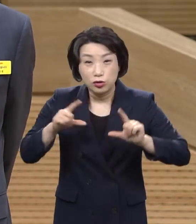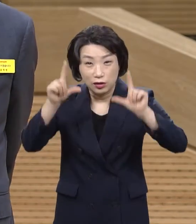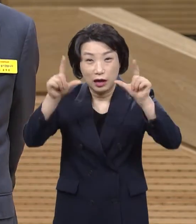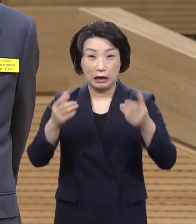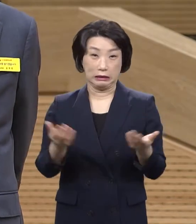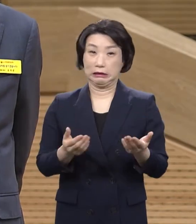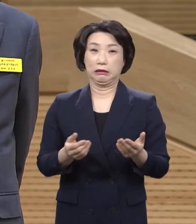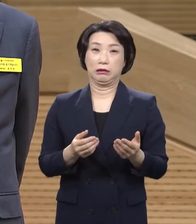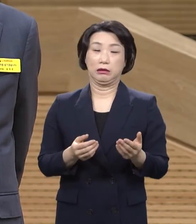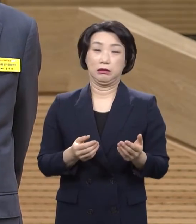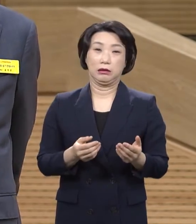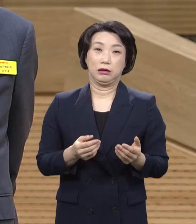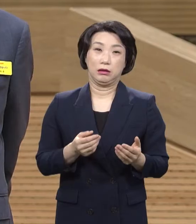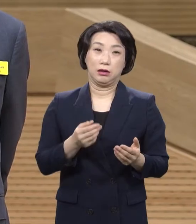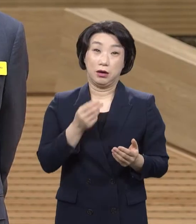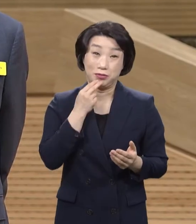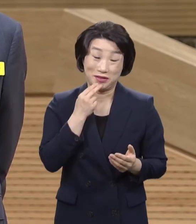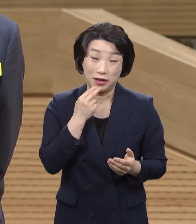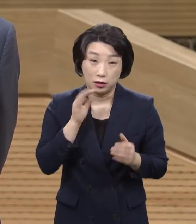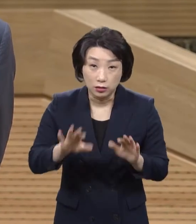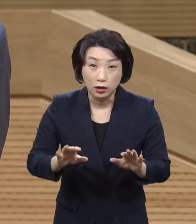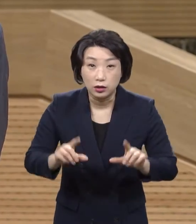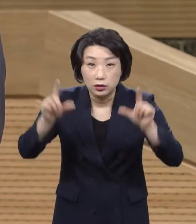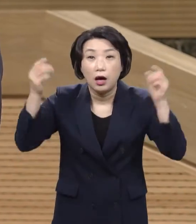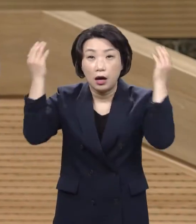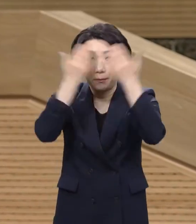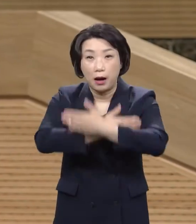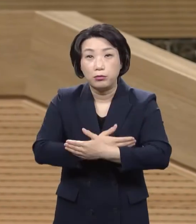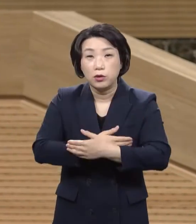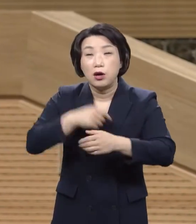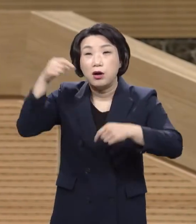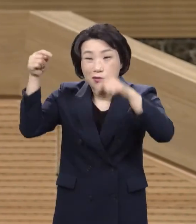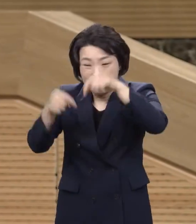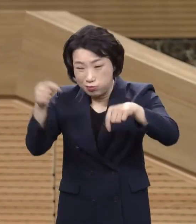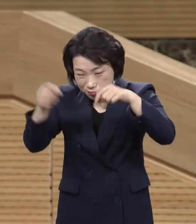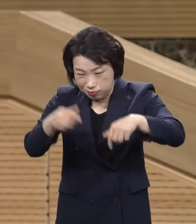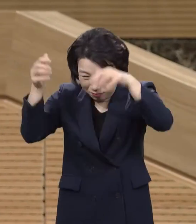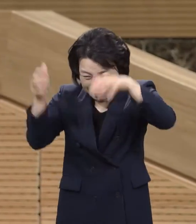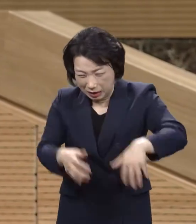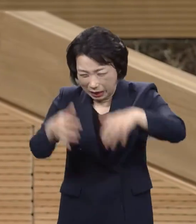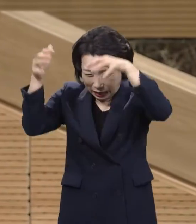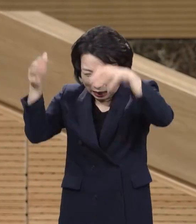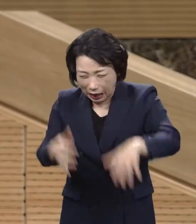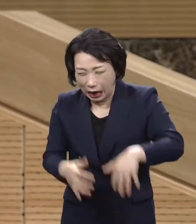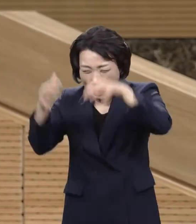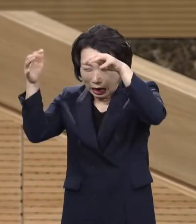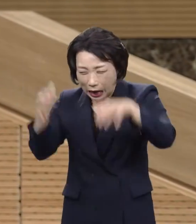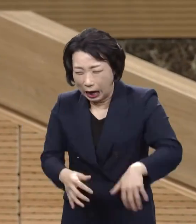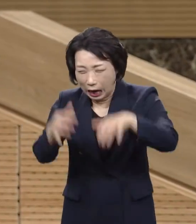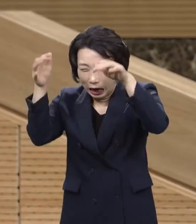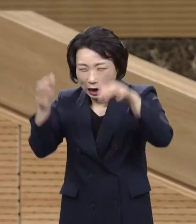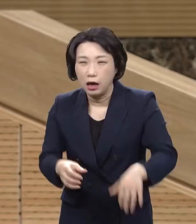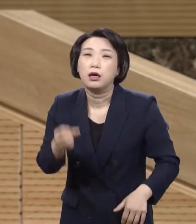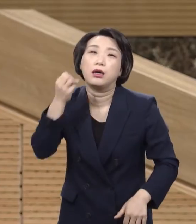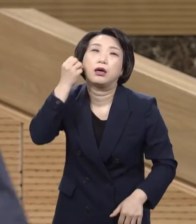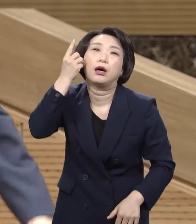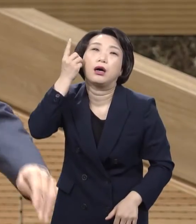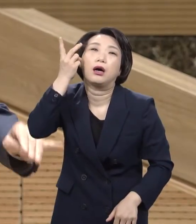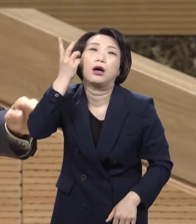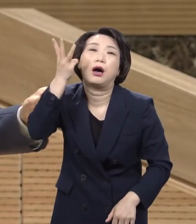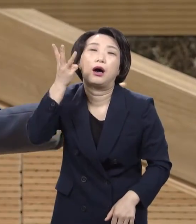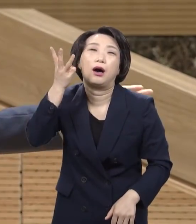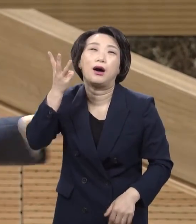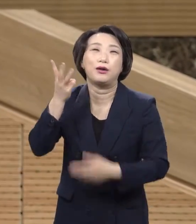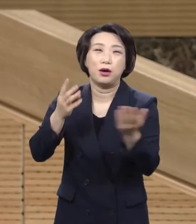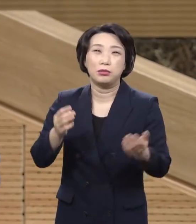주일날 일하는데 그날 저녁부터 비가 오기 석 달 왔습니다. 석 달간 비가 와서 낮은